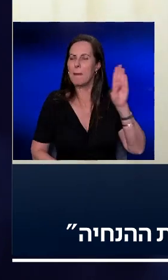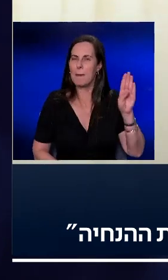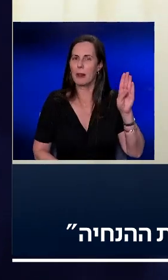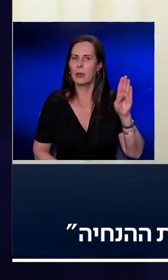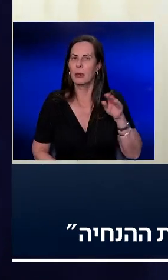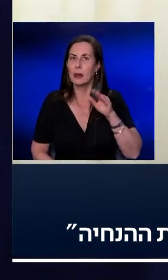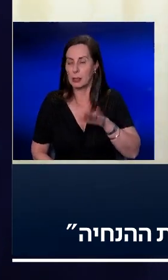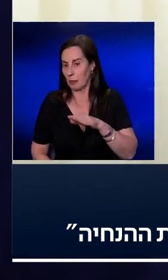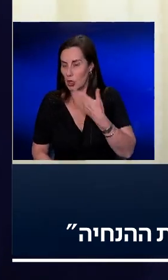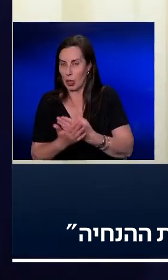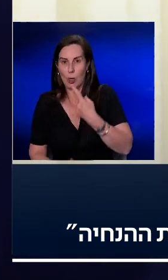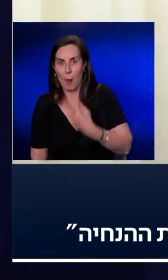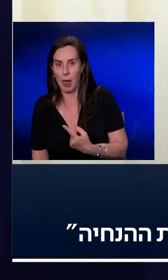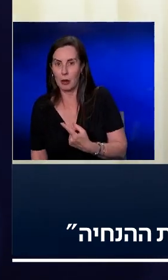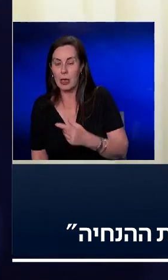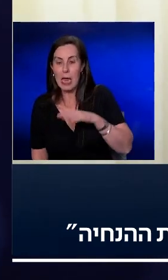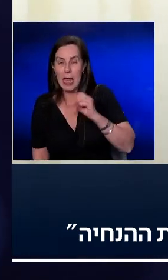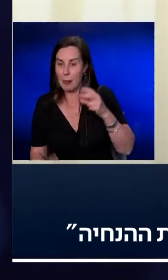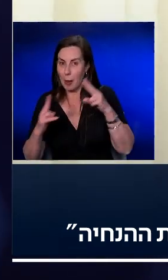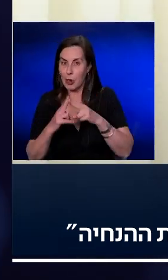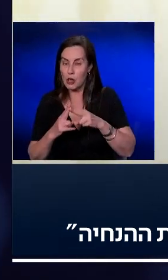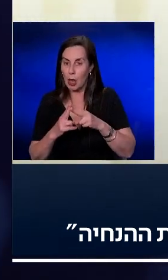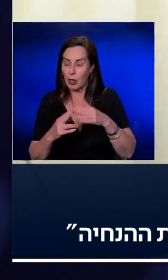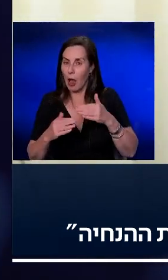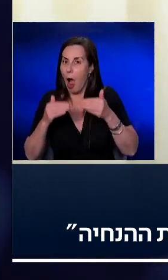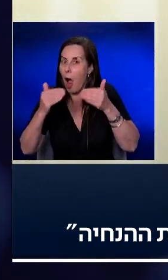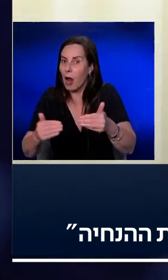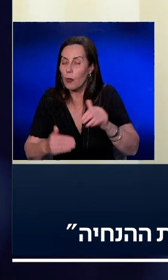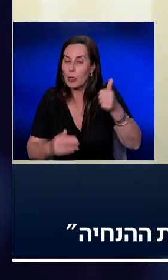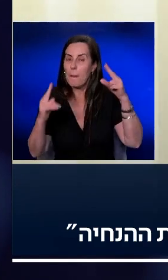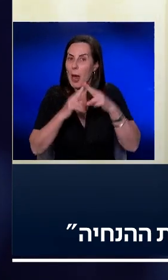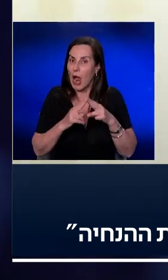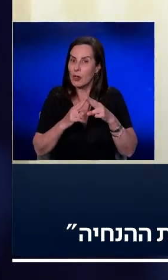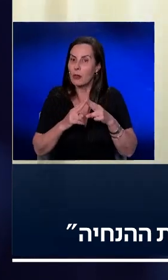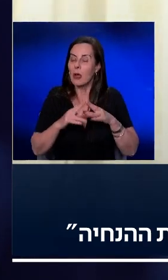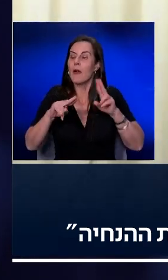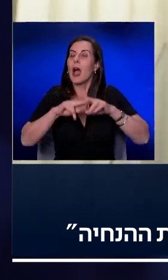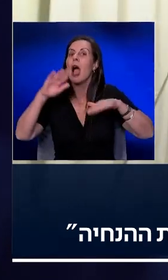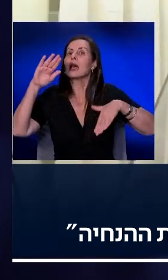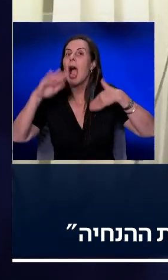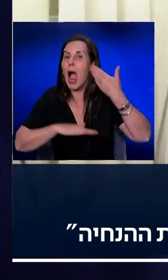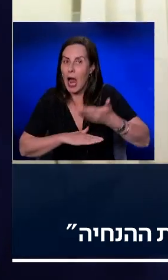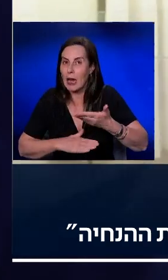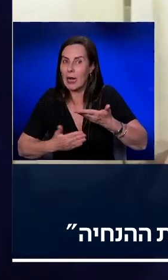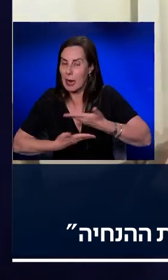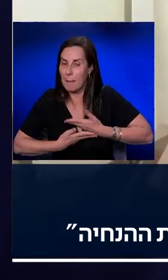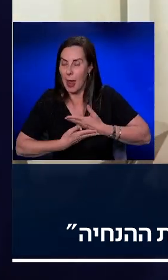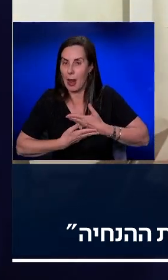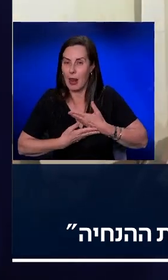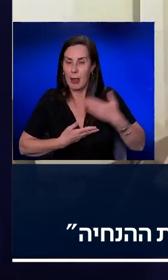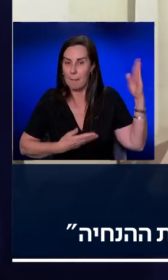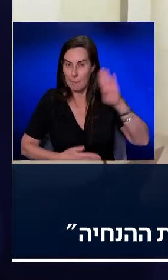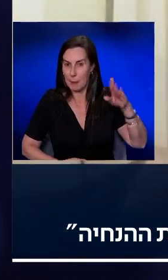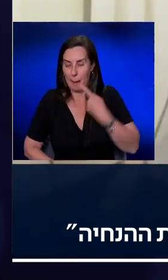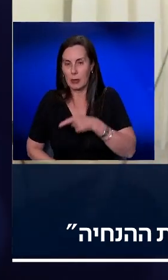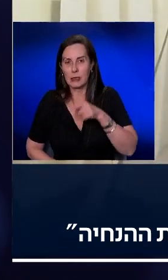גם מה שפילבר מעיד. אם הפגישה הייתה מאוחרת יותר, והוא קודם פגש אותם, ורק אחר כך קיבל את אותה הנחיה לכאורה מנתניהו,